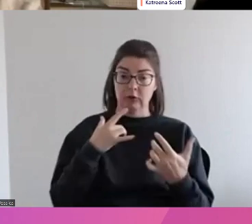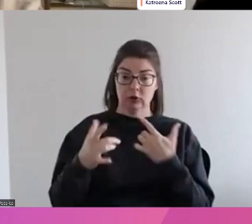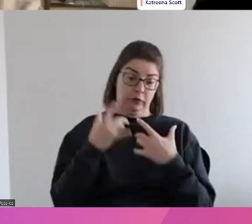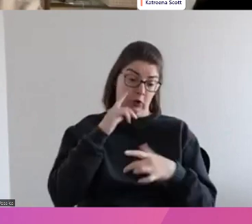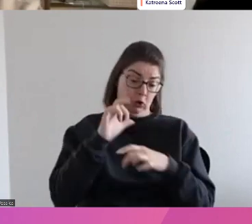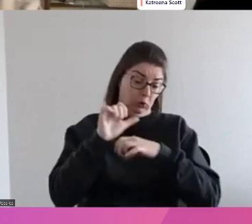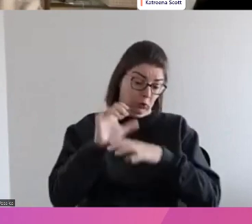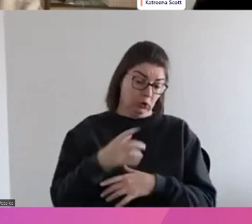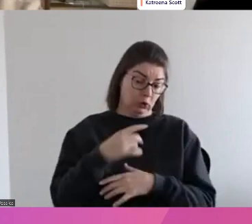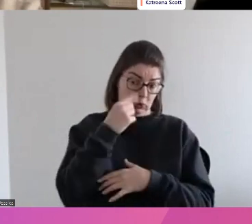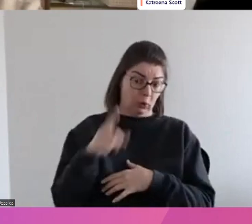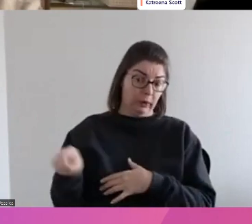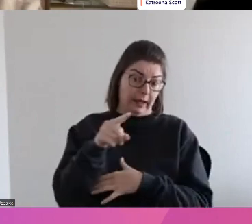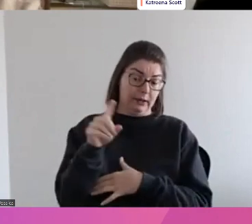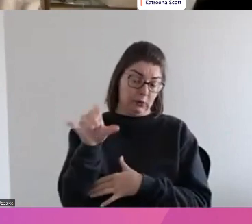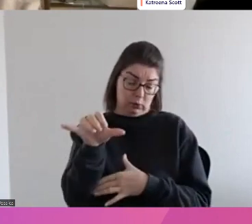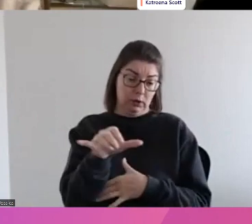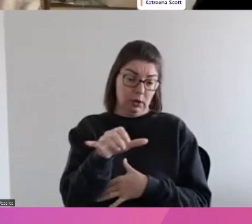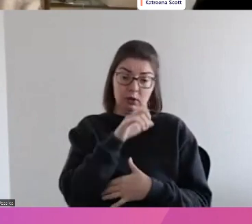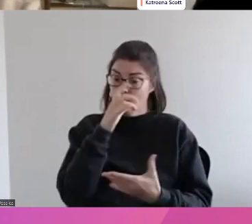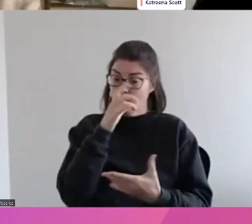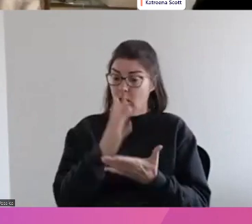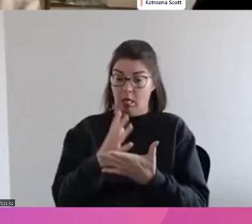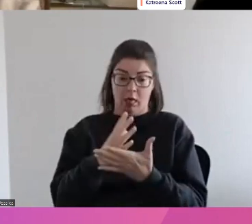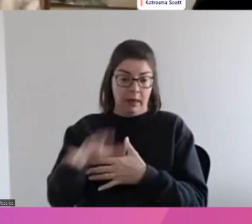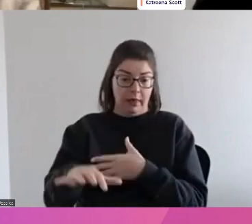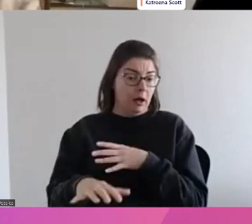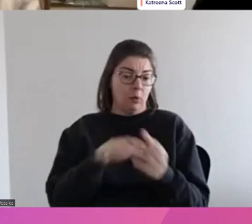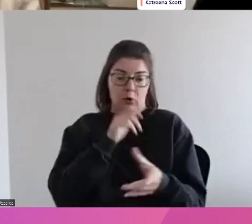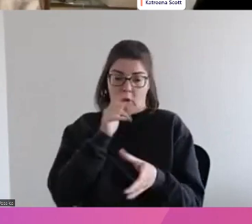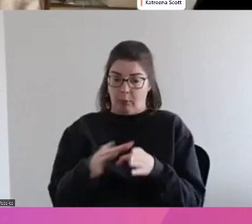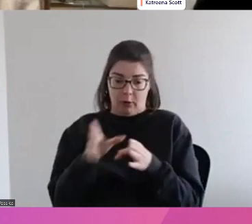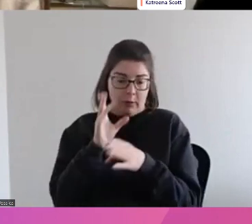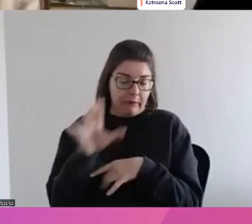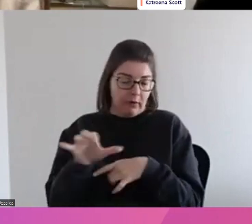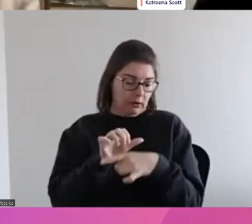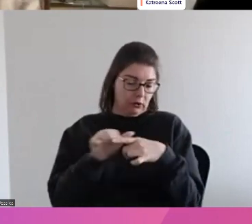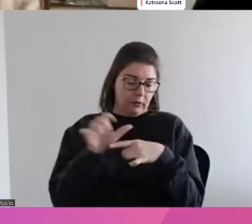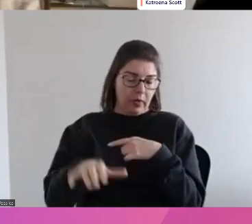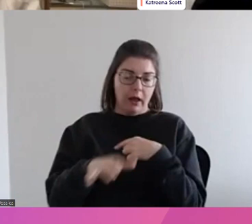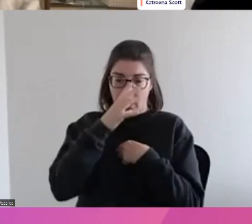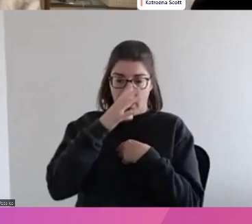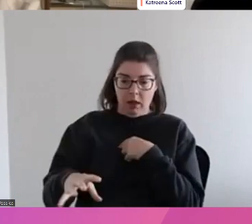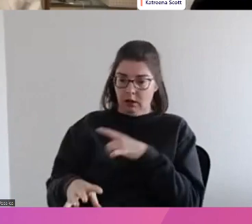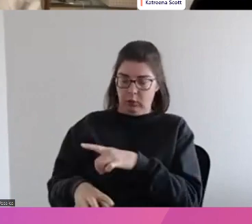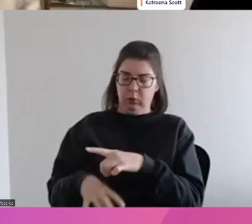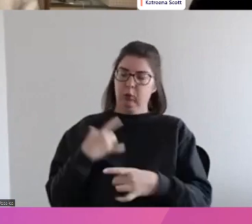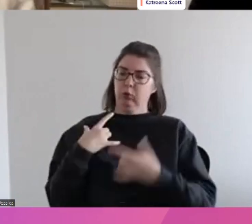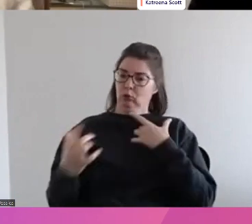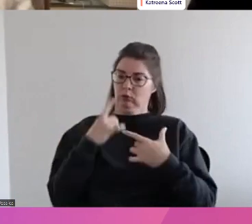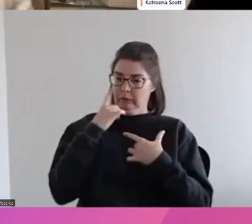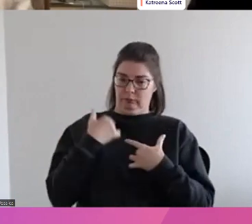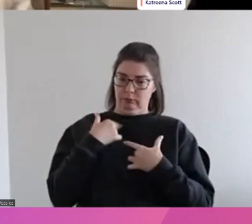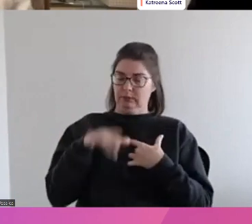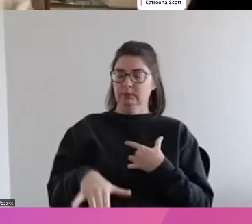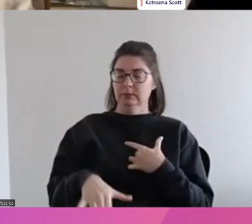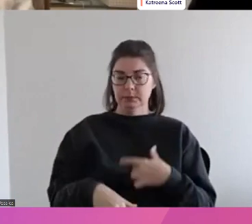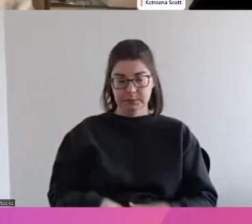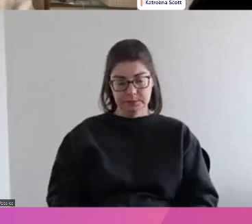déontologie. Ça me préoccupe et j'ai une préoccupation pour les travailleurs et travailleuses qui ne peuvent pas aborder ces